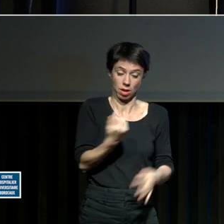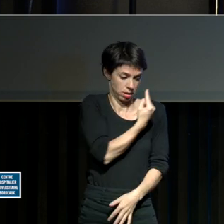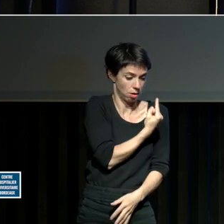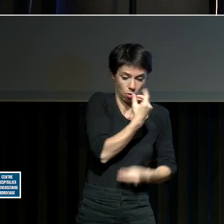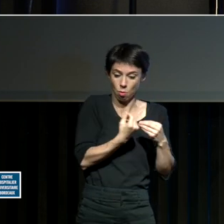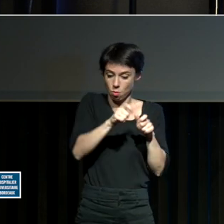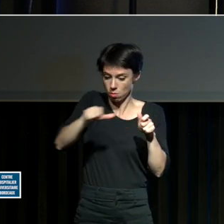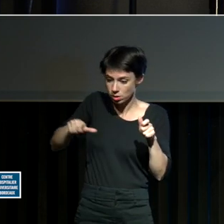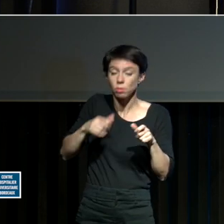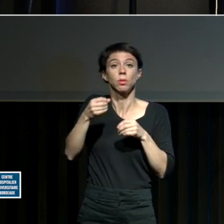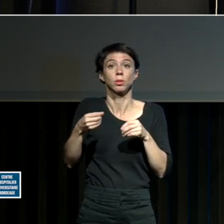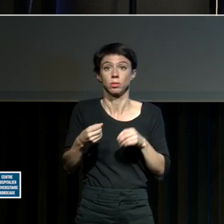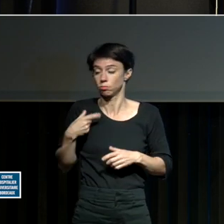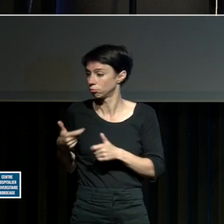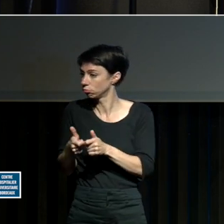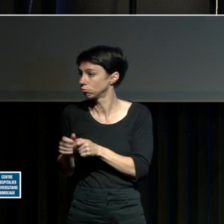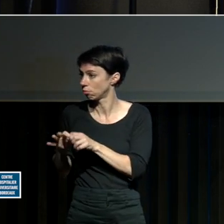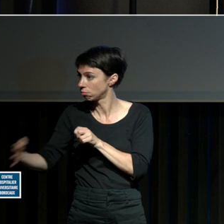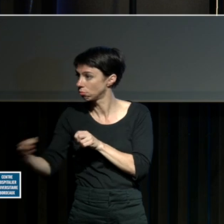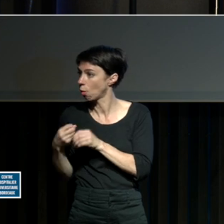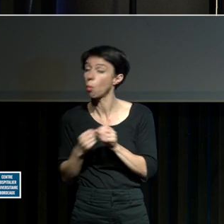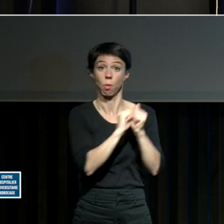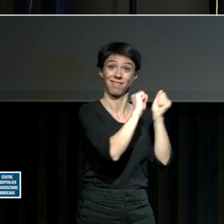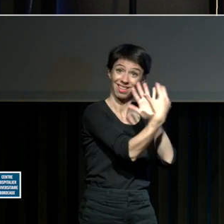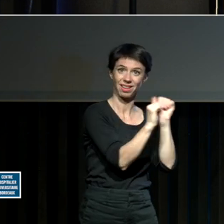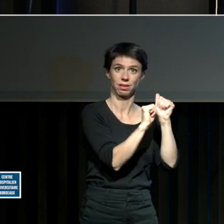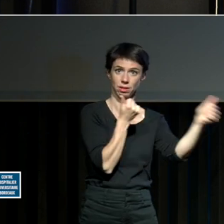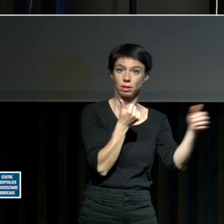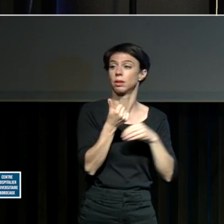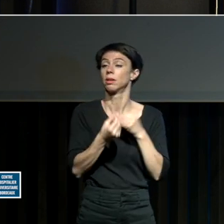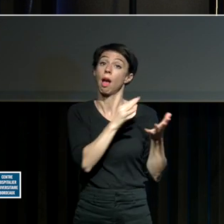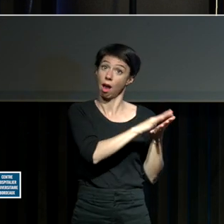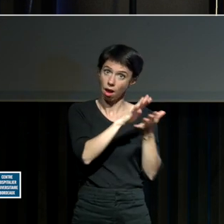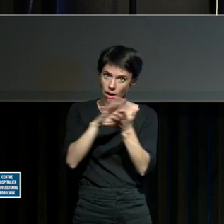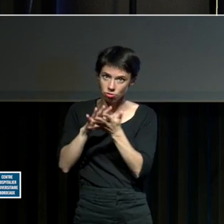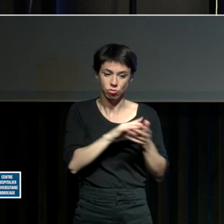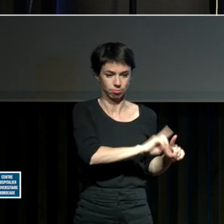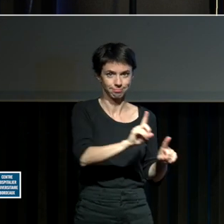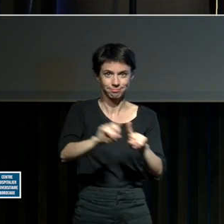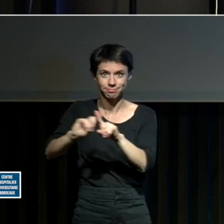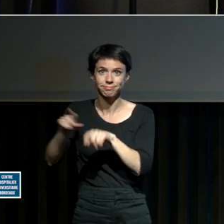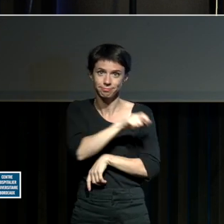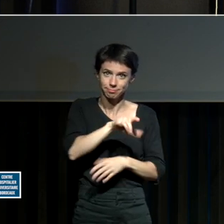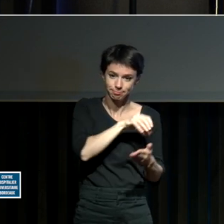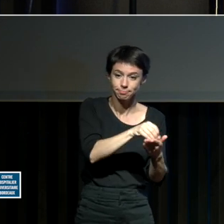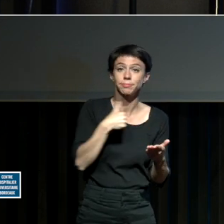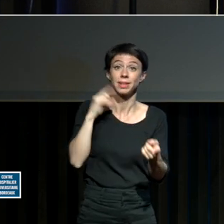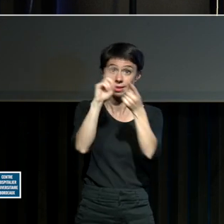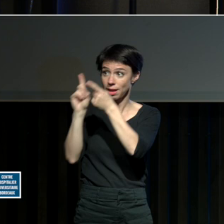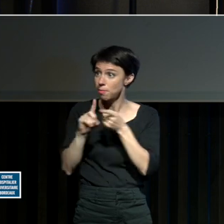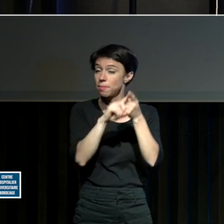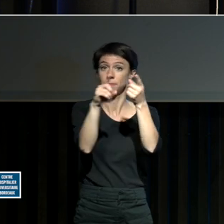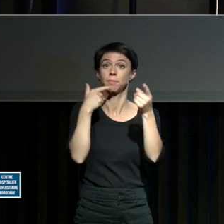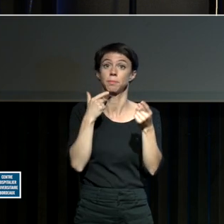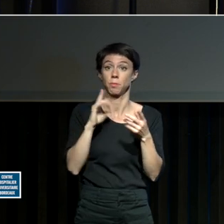ligne ou hors ligne, de l'âge des participants, des thématiques, de la temporalité, du support et du type de jeu.